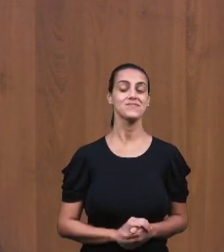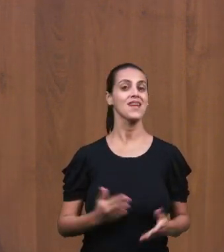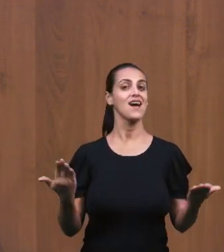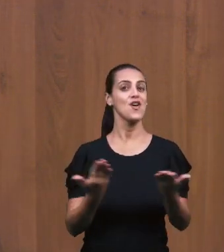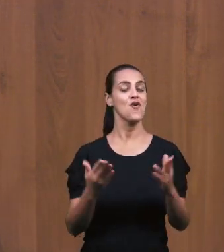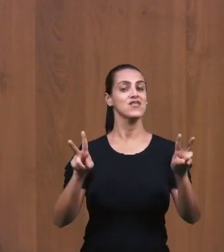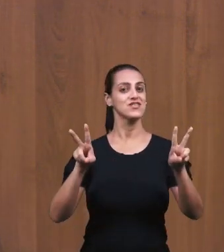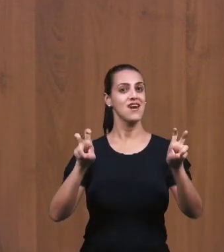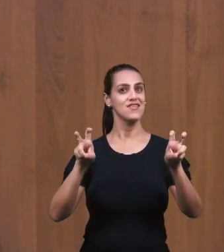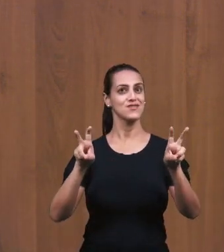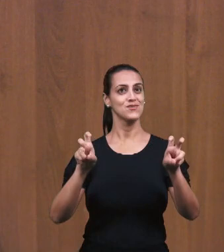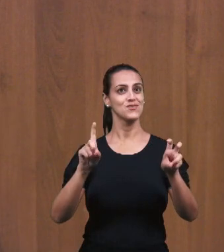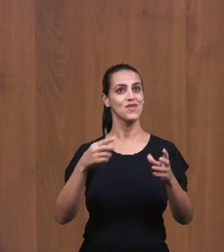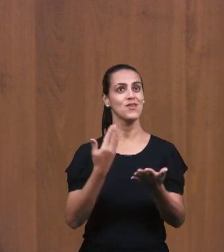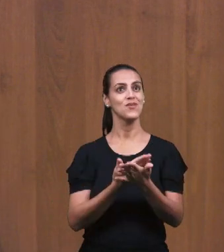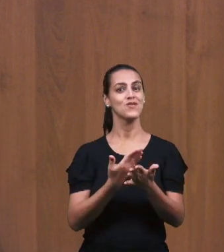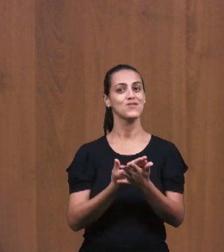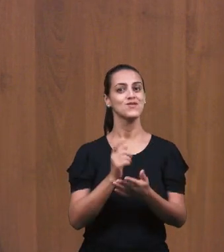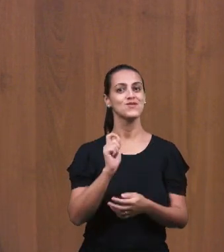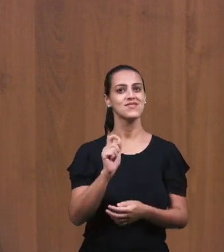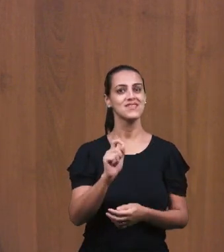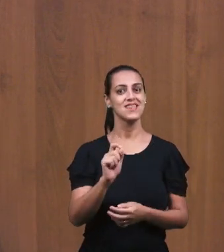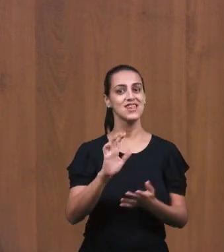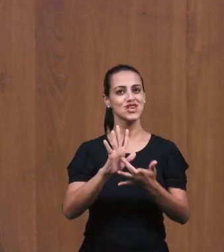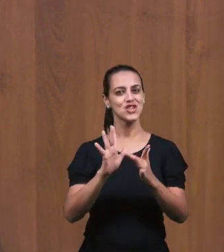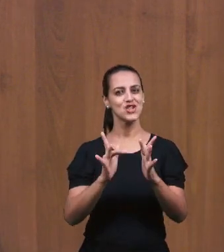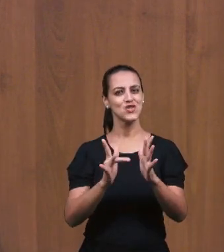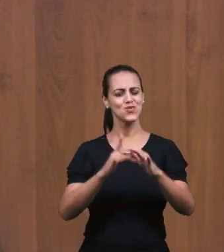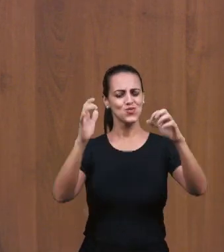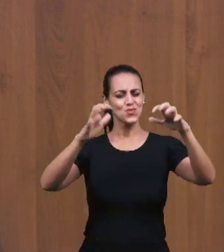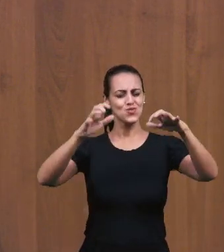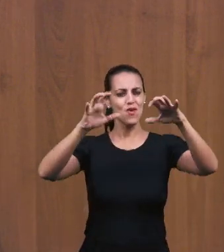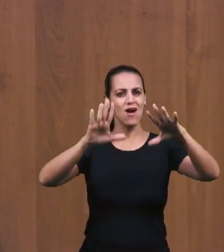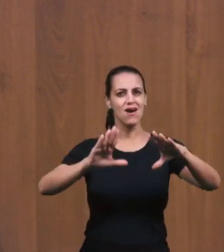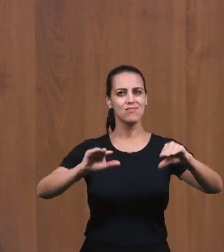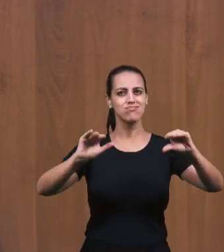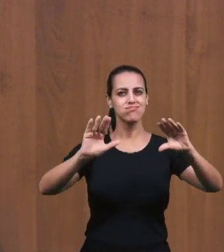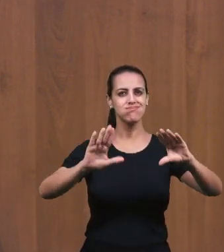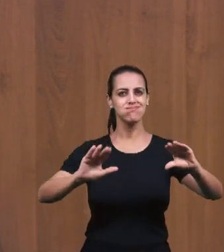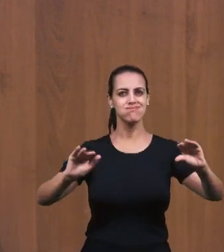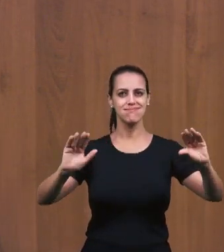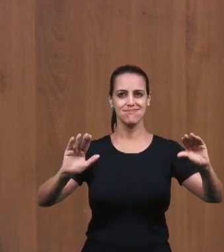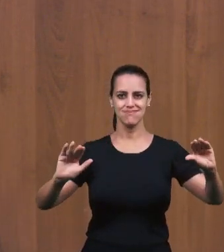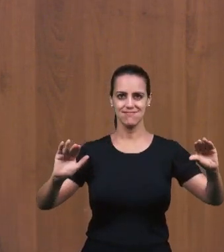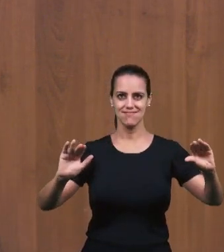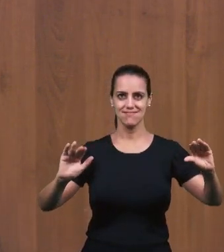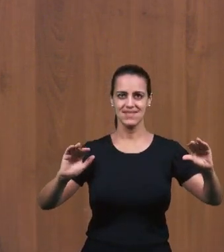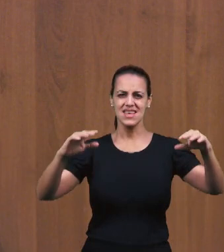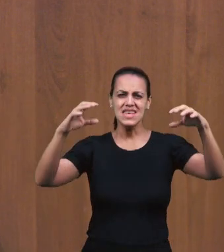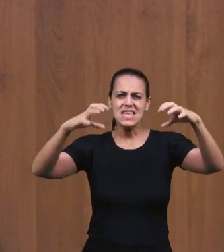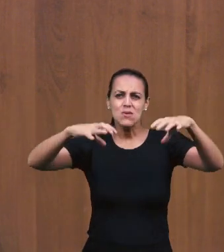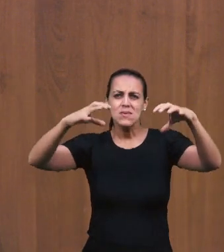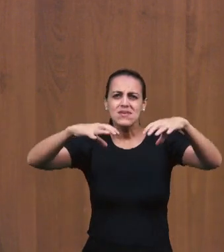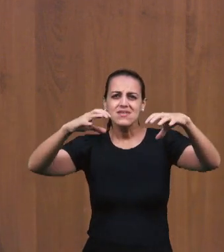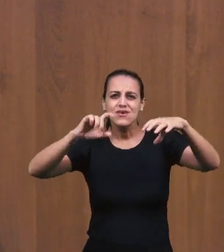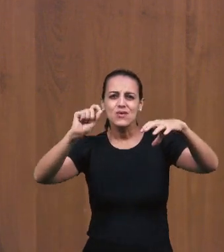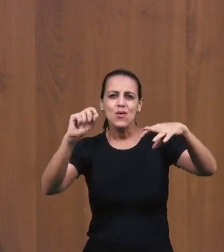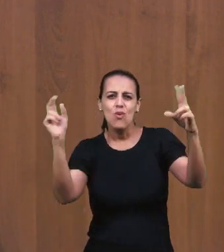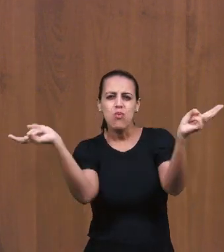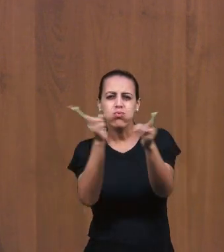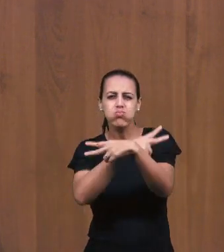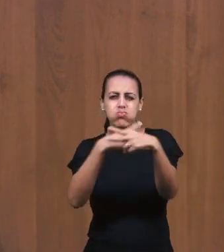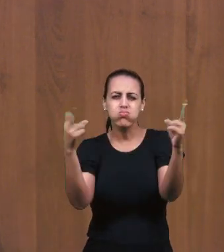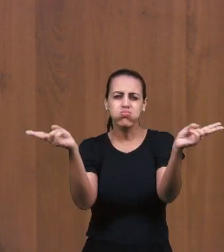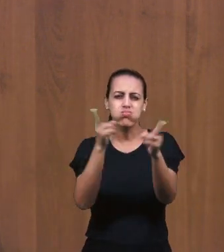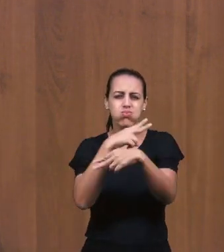est Jésus accalme la tempête. Pour ceux qui ne savent pas, la tempête, c'est quand il y a des